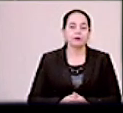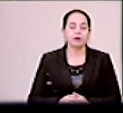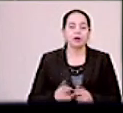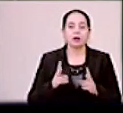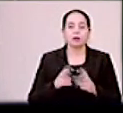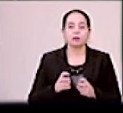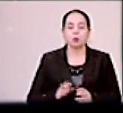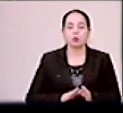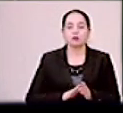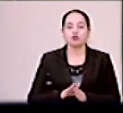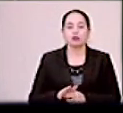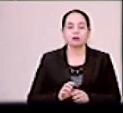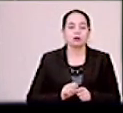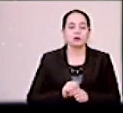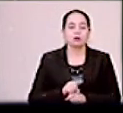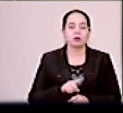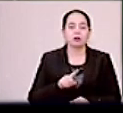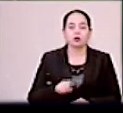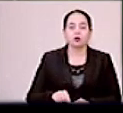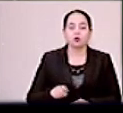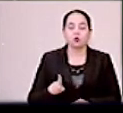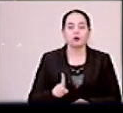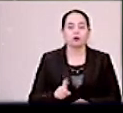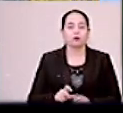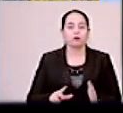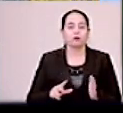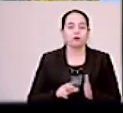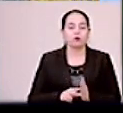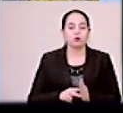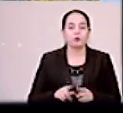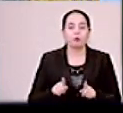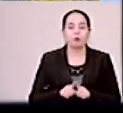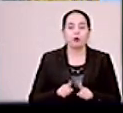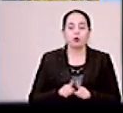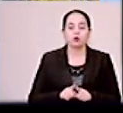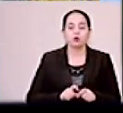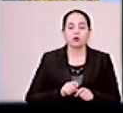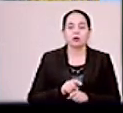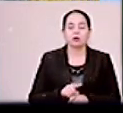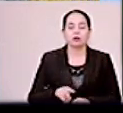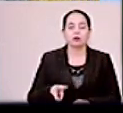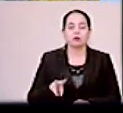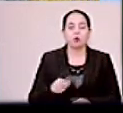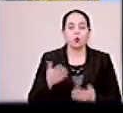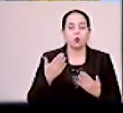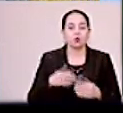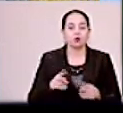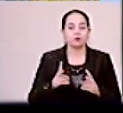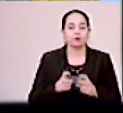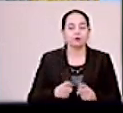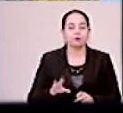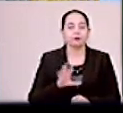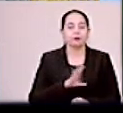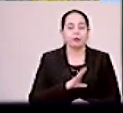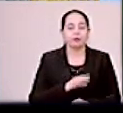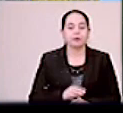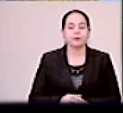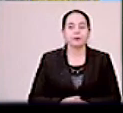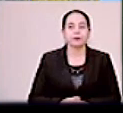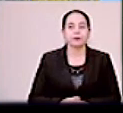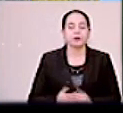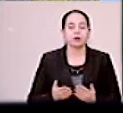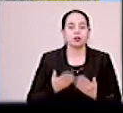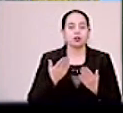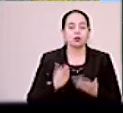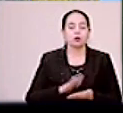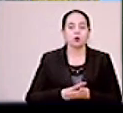Разберем решение задачи номер 108. Похожую задачу мы уже разбирали.